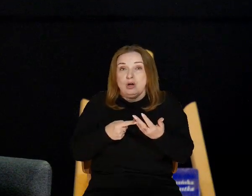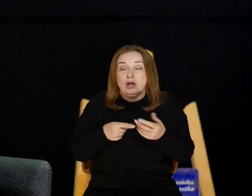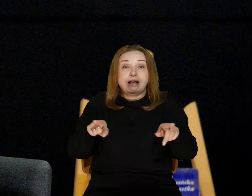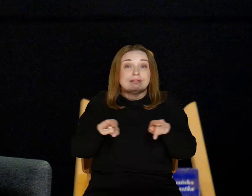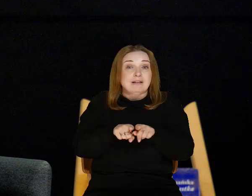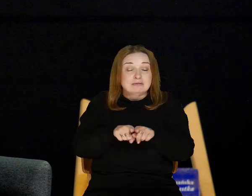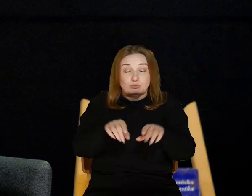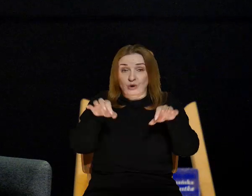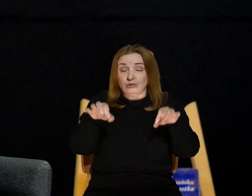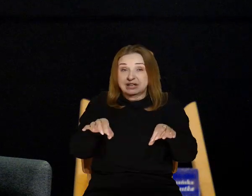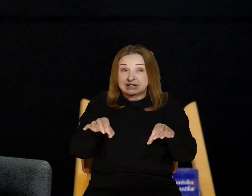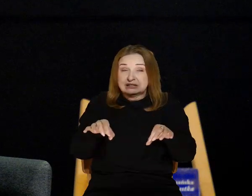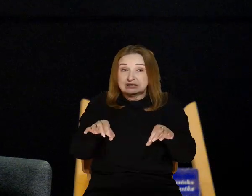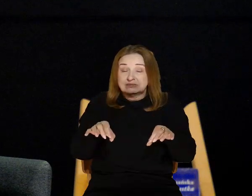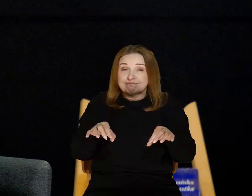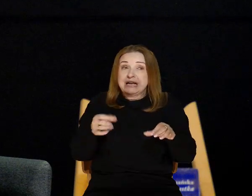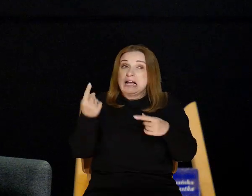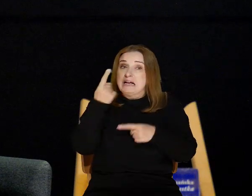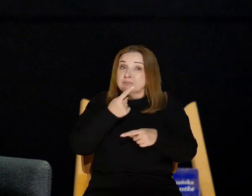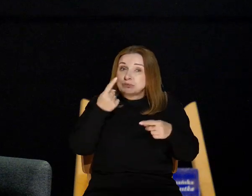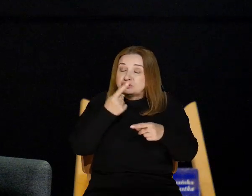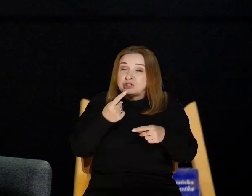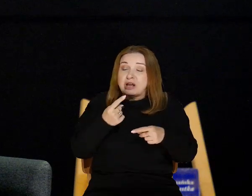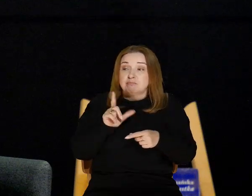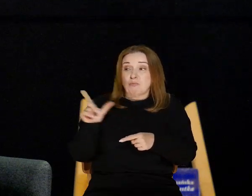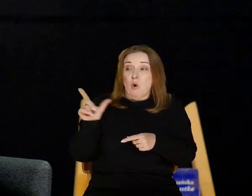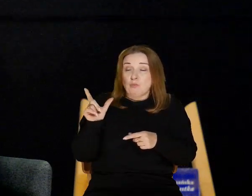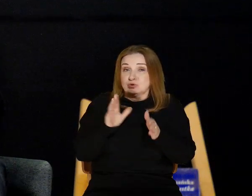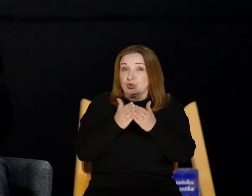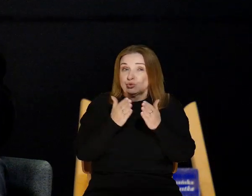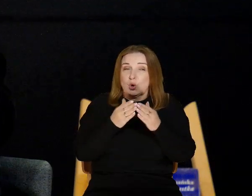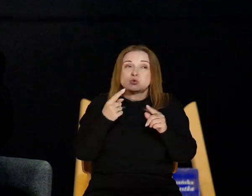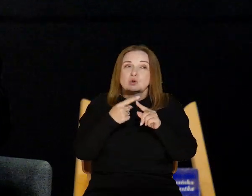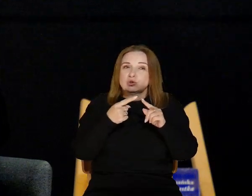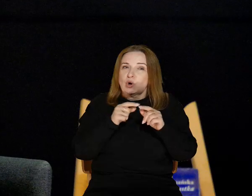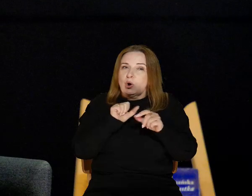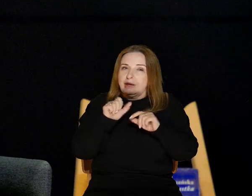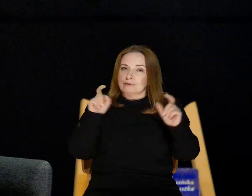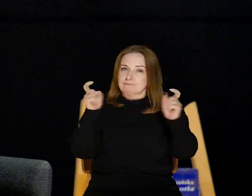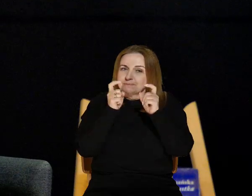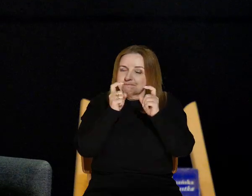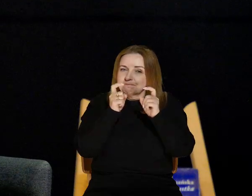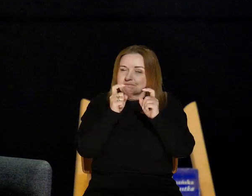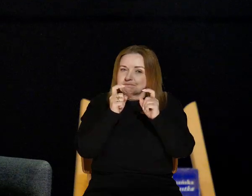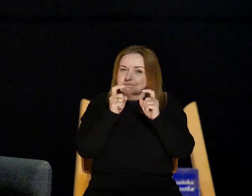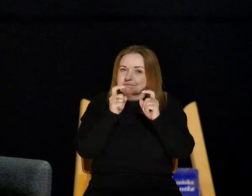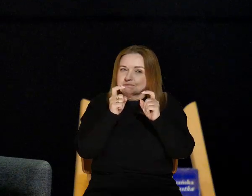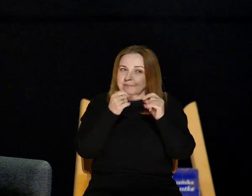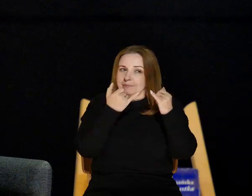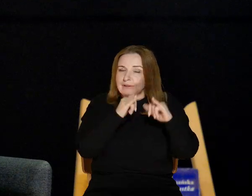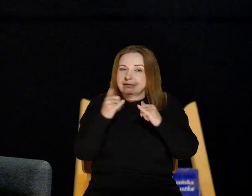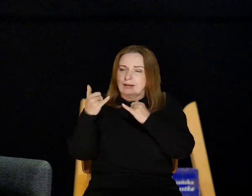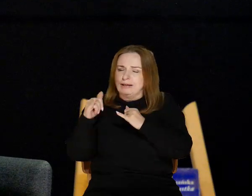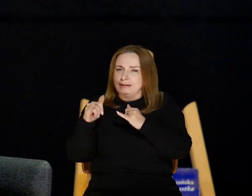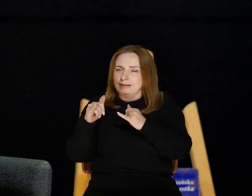Jest taki moment, w którym myślę, że nasze książki są bardzo sprzeczne ze sobą. Ja nawet nie miałem takiej świadomości